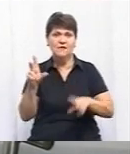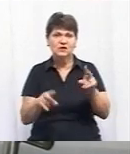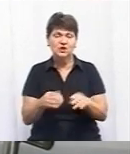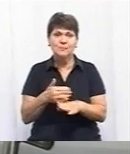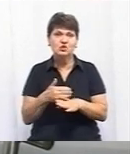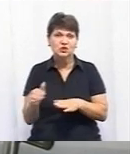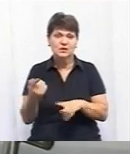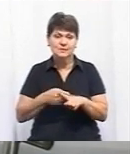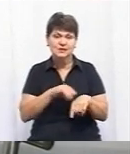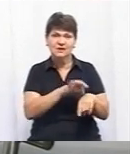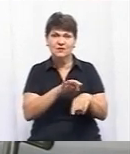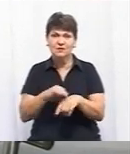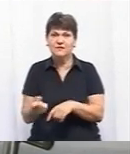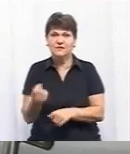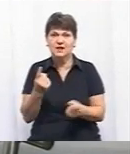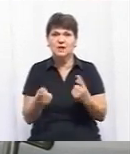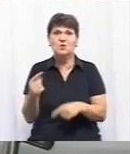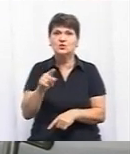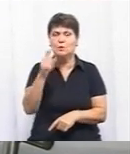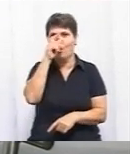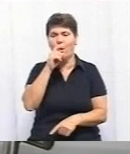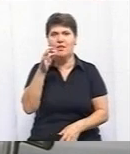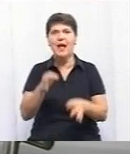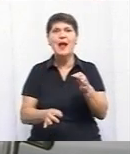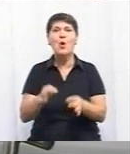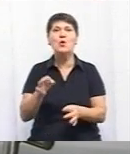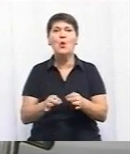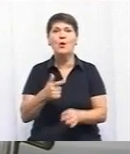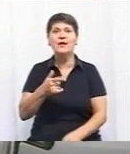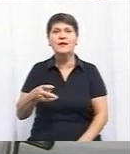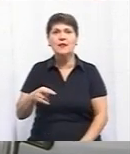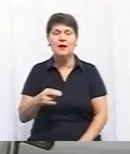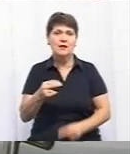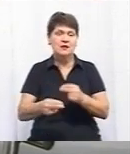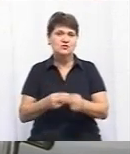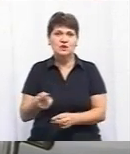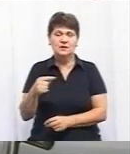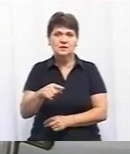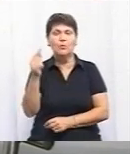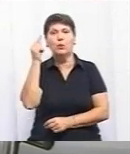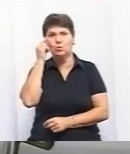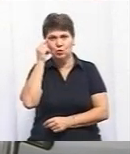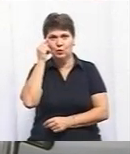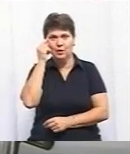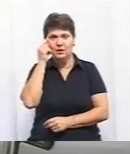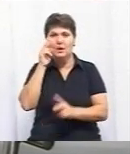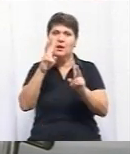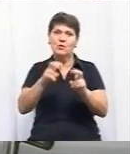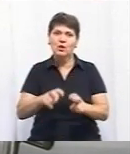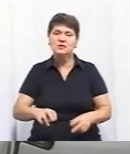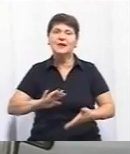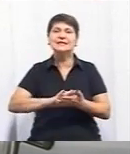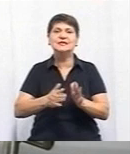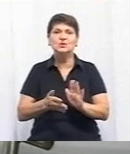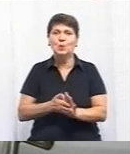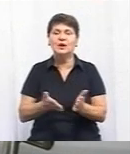частина цих хвороб з'являється від того, що в нас погана екологія. Саме через це ми подумали, проаналізували ситуацію,